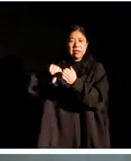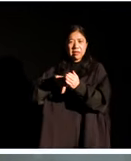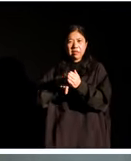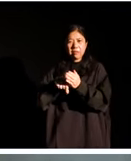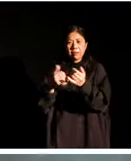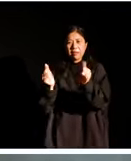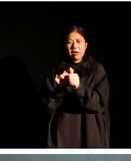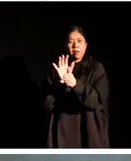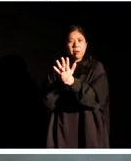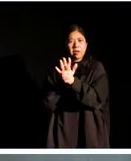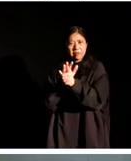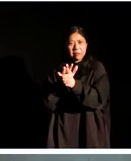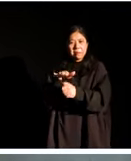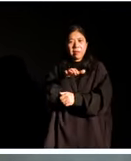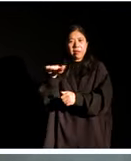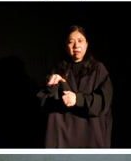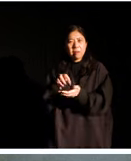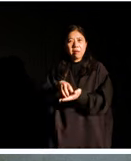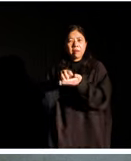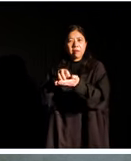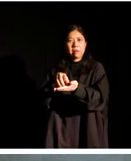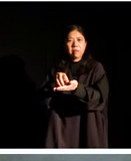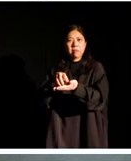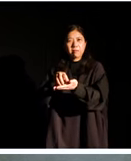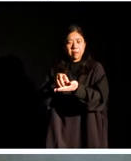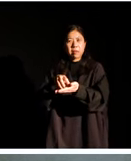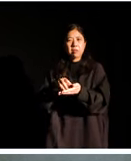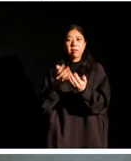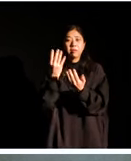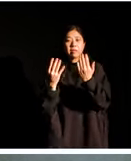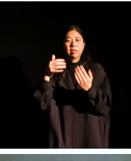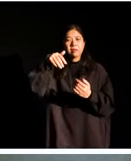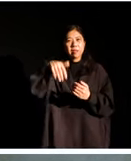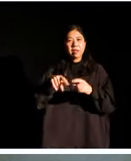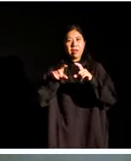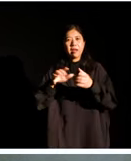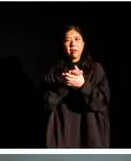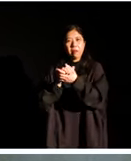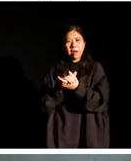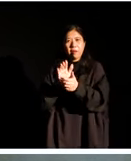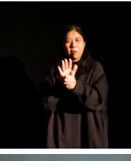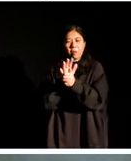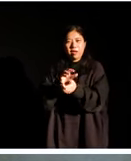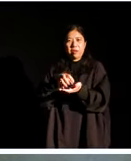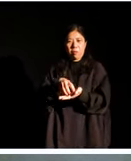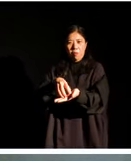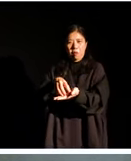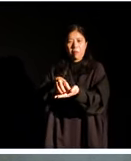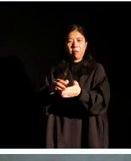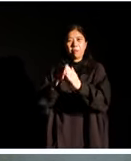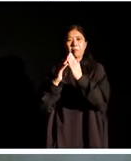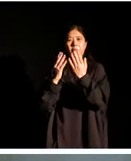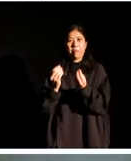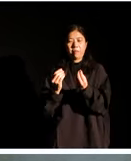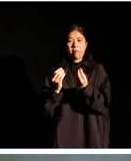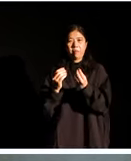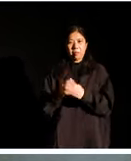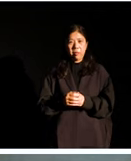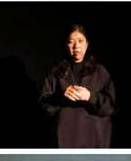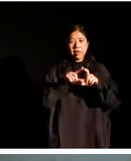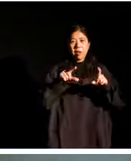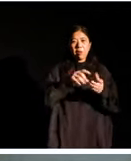取り組んでいる方々を表彰するチュラウチナー草平和貢献省を創設いたしました沖縄平和